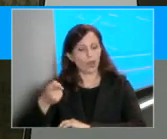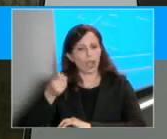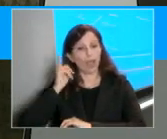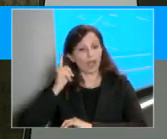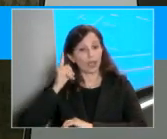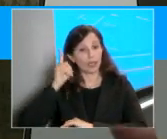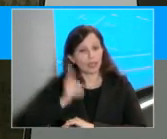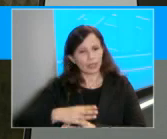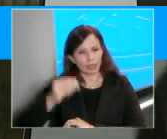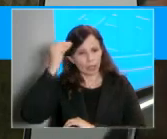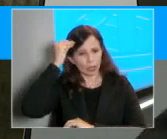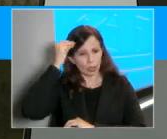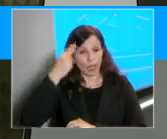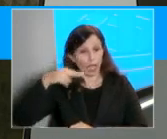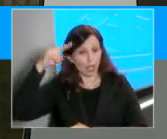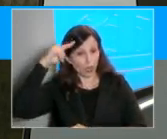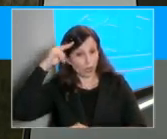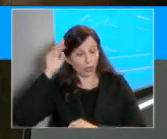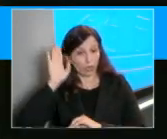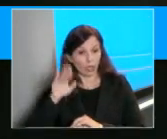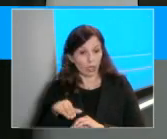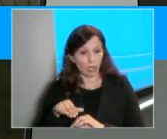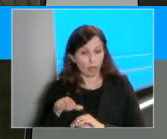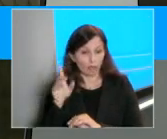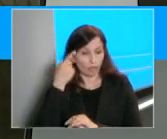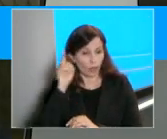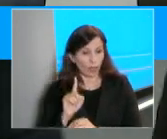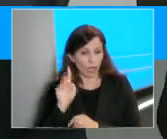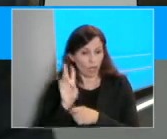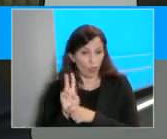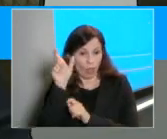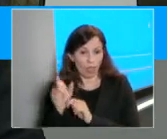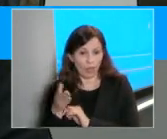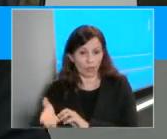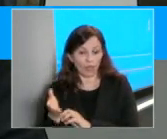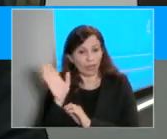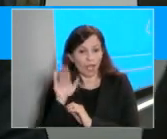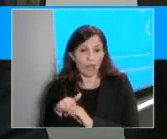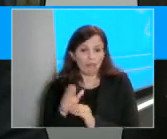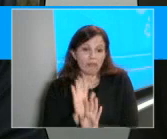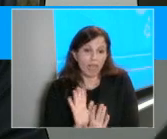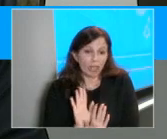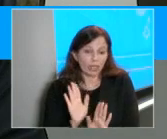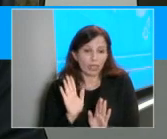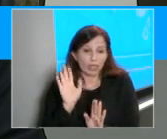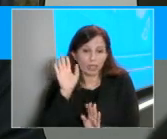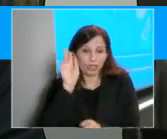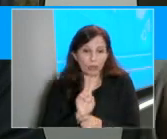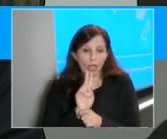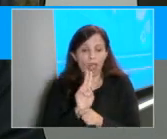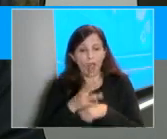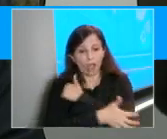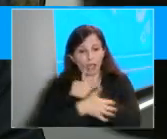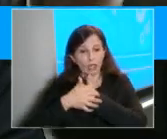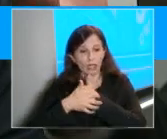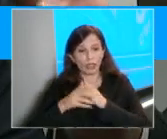לזכור שהליכוד כמחל, כהליכוד, גם לא יודע לשמור על נתניהו, וגם לא ראיתי שבאג'נדה שלו יש שמירה על השכבות